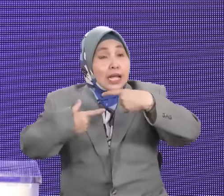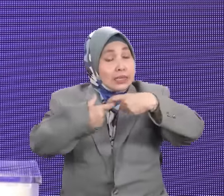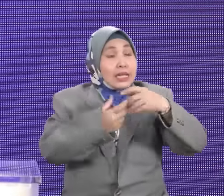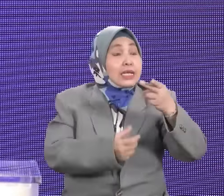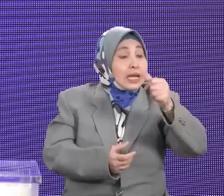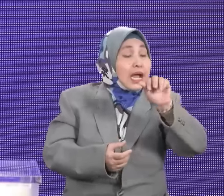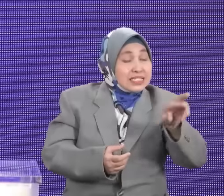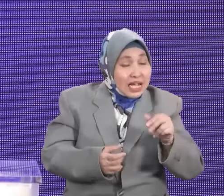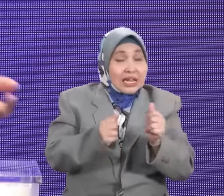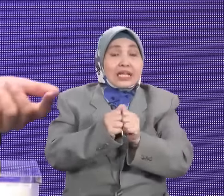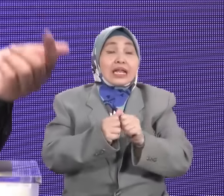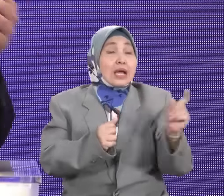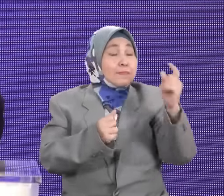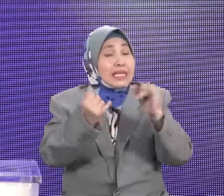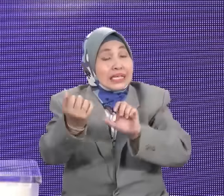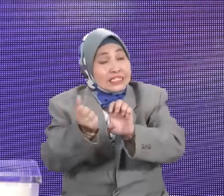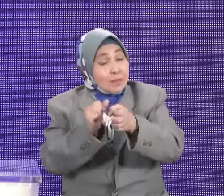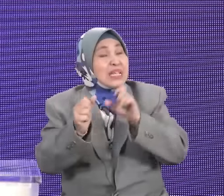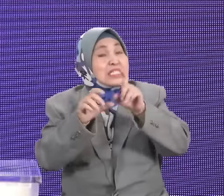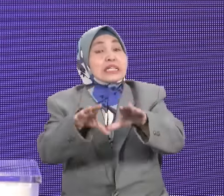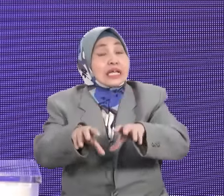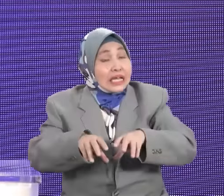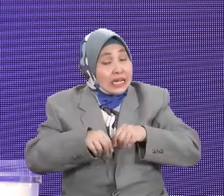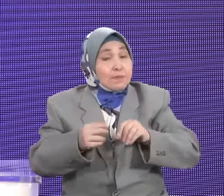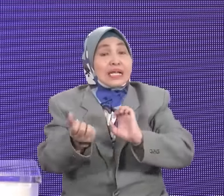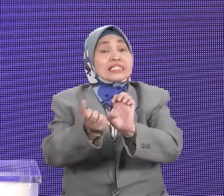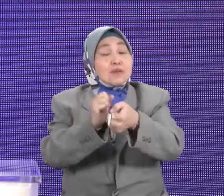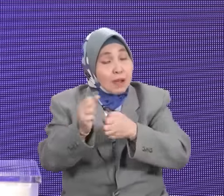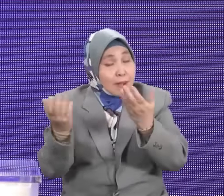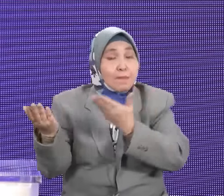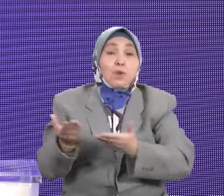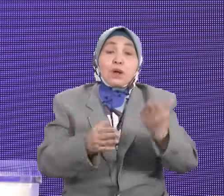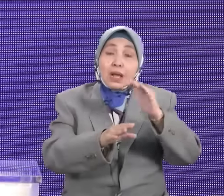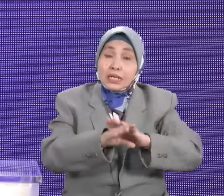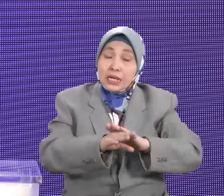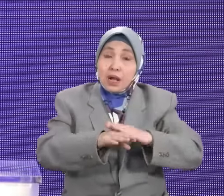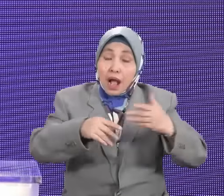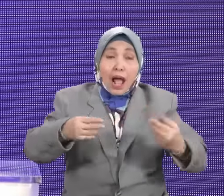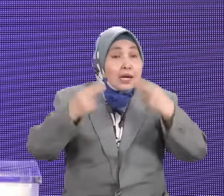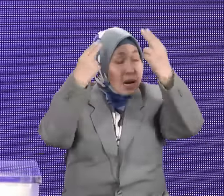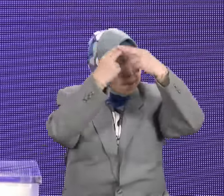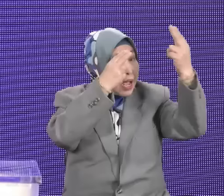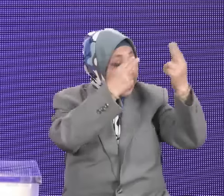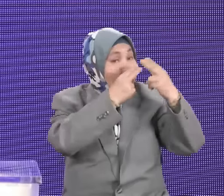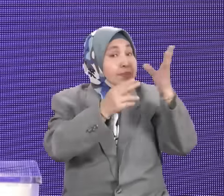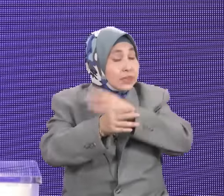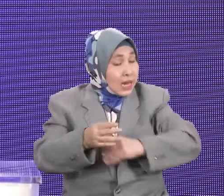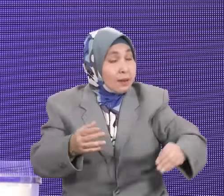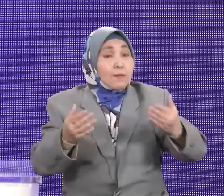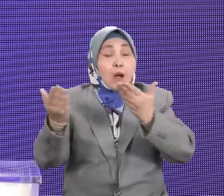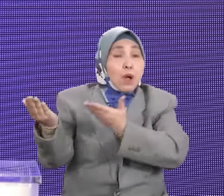dengan Ismail mereka kena i'tiraf Ismail Ismail ini membawa kepada susugalo arab-arab membawa pada nabi Muhammad